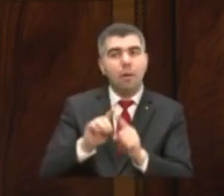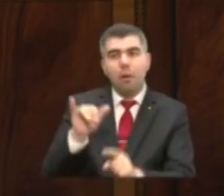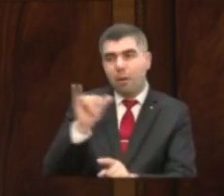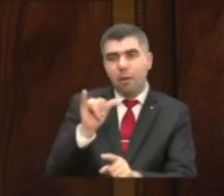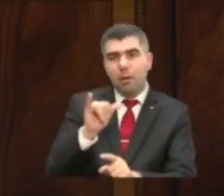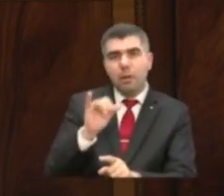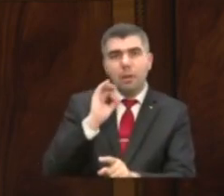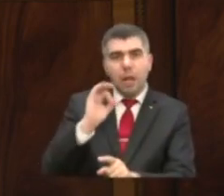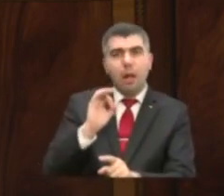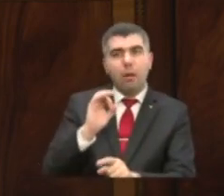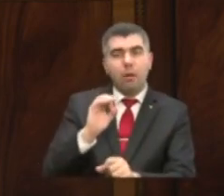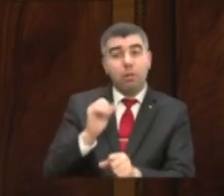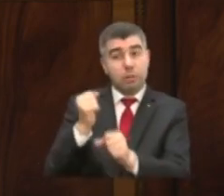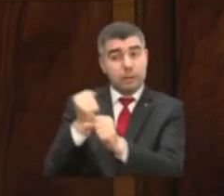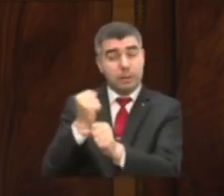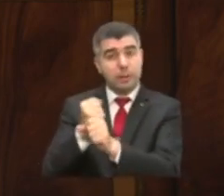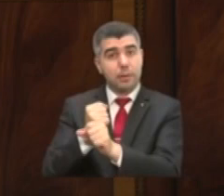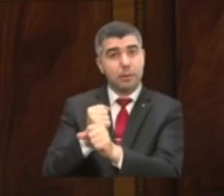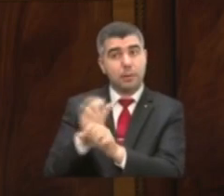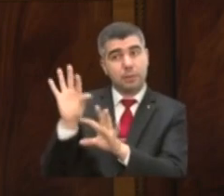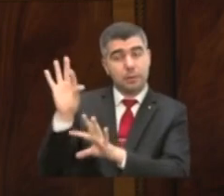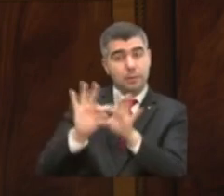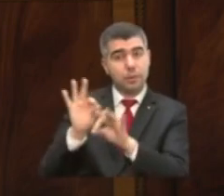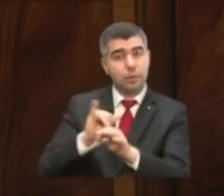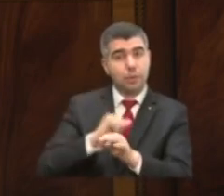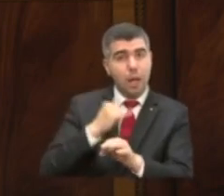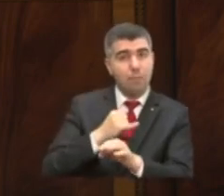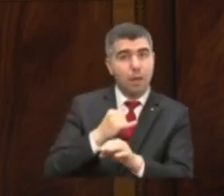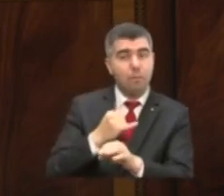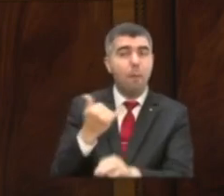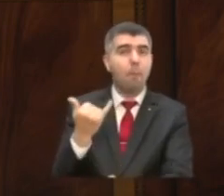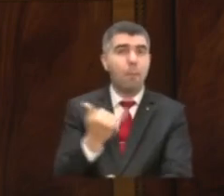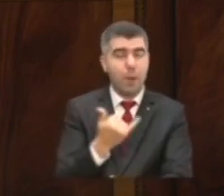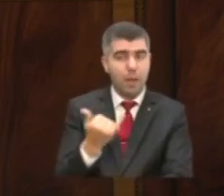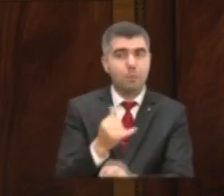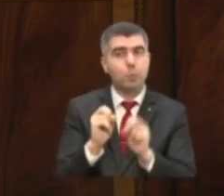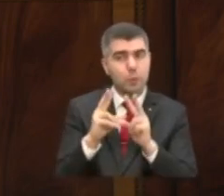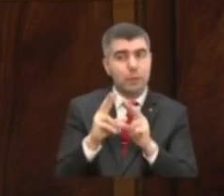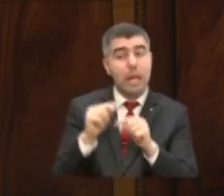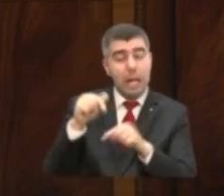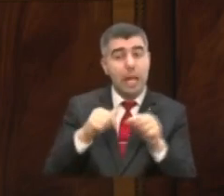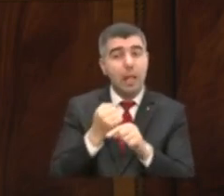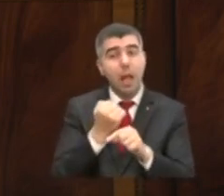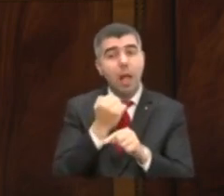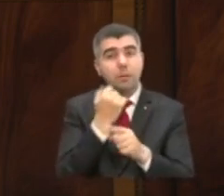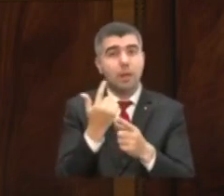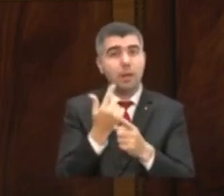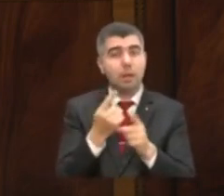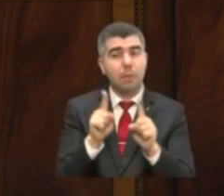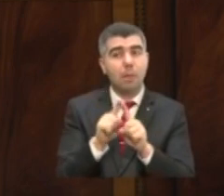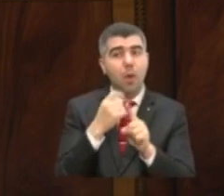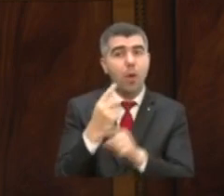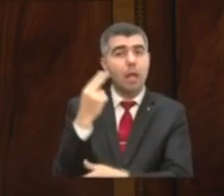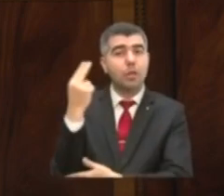المهنانة بكل تأكيد عنده الإيجابيات، ولكن راه عنده من السلبيات اللي خصنا ننتبهوا لها، وانه الزمن اللي كان كيقضيه الطالب